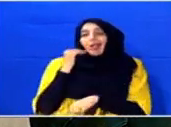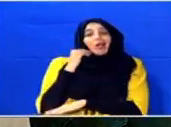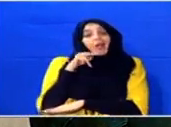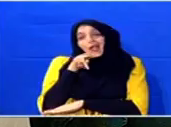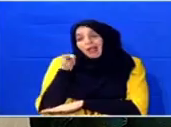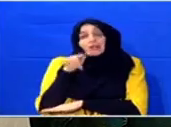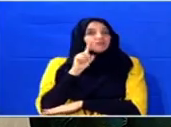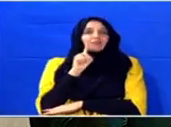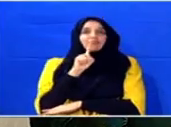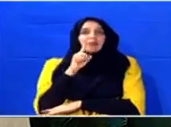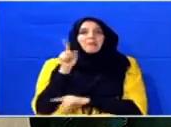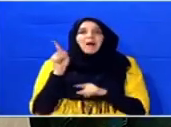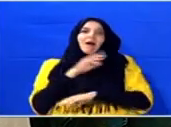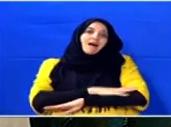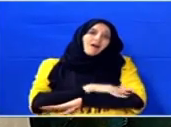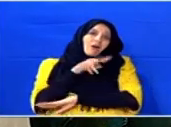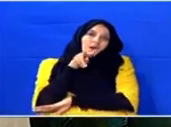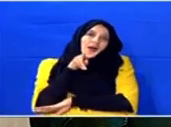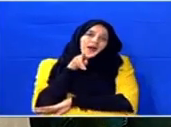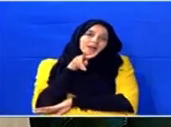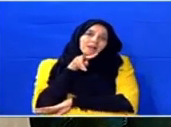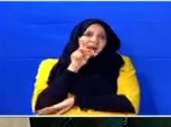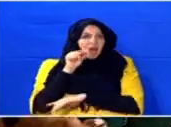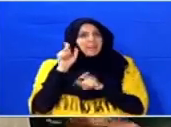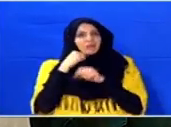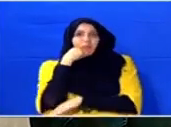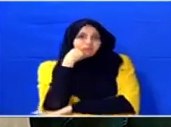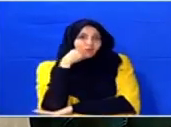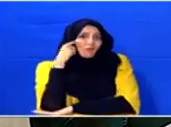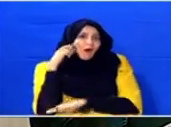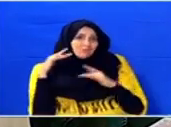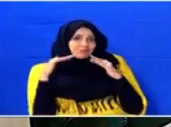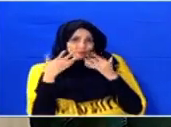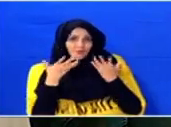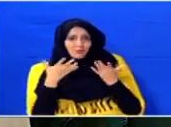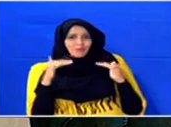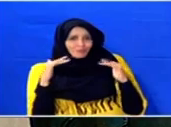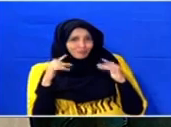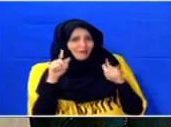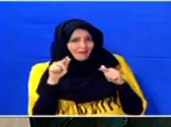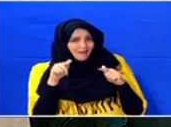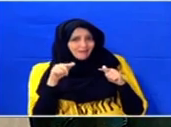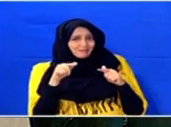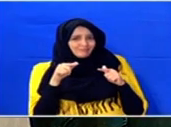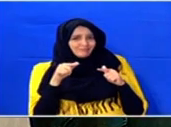ما كنتش ديسبيكتاتور كل تفرج الان مباريات كره القدم